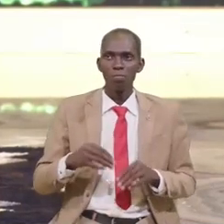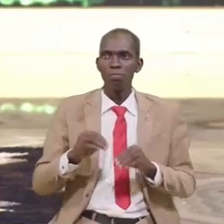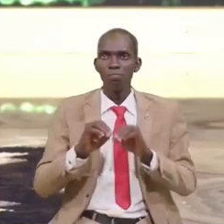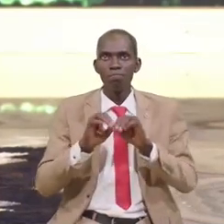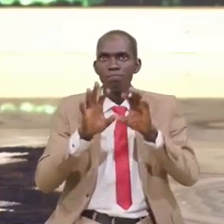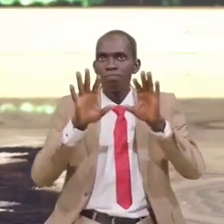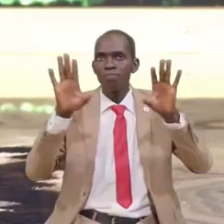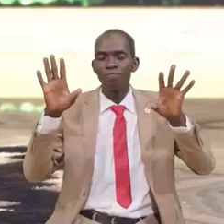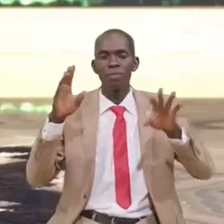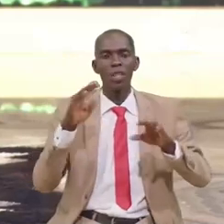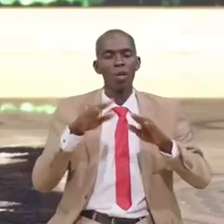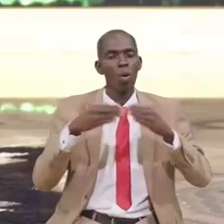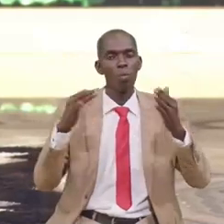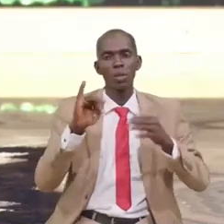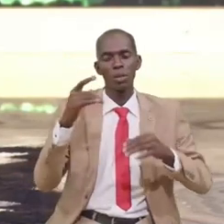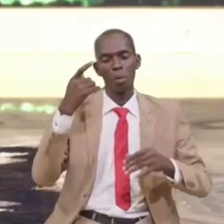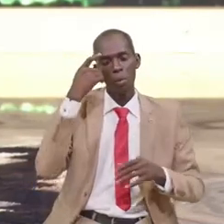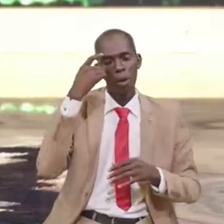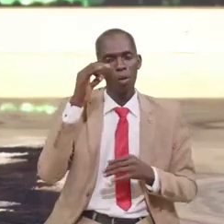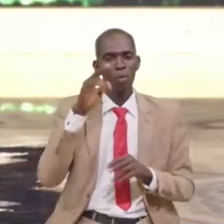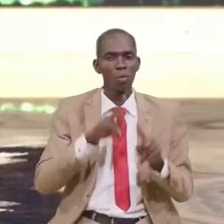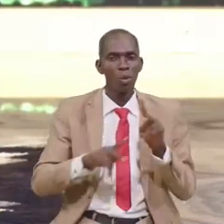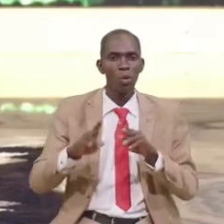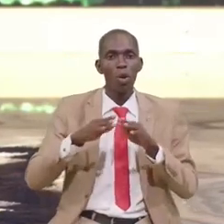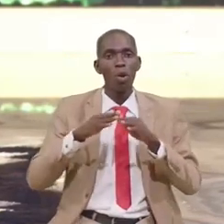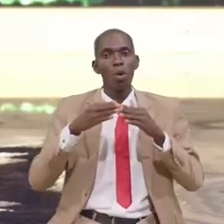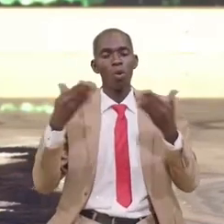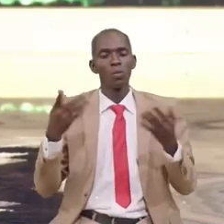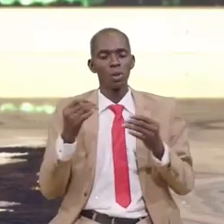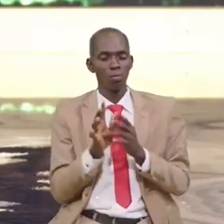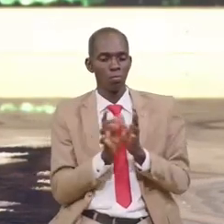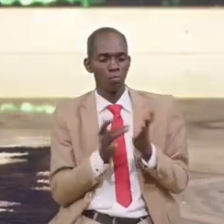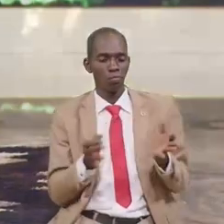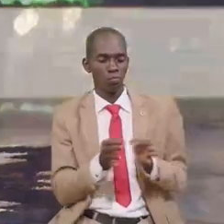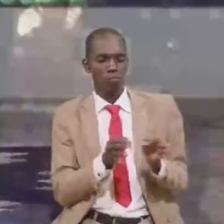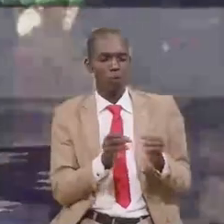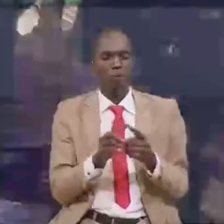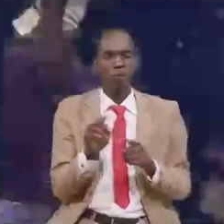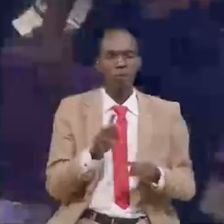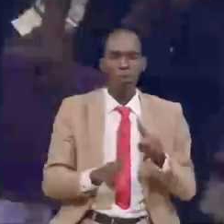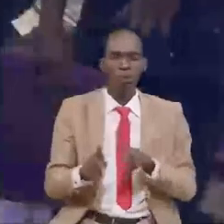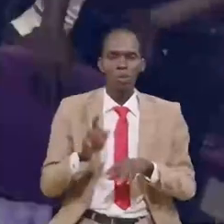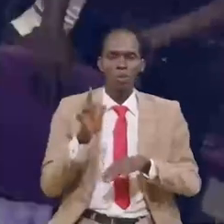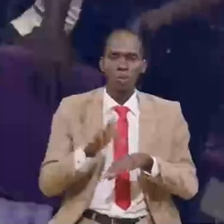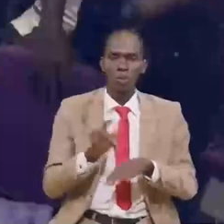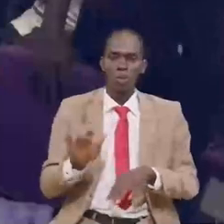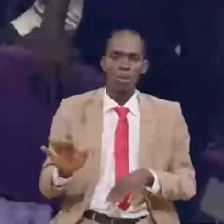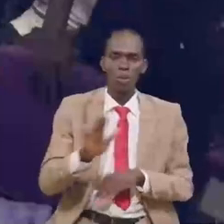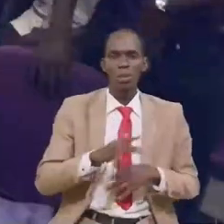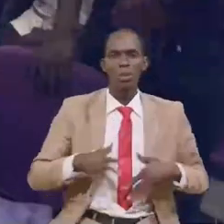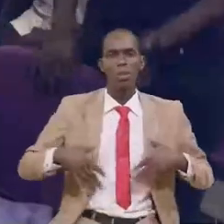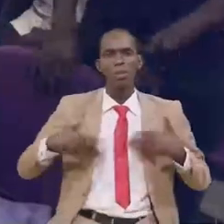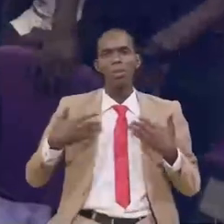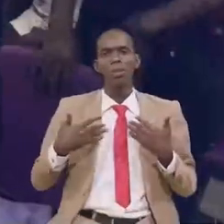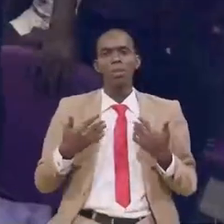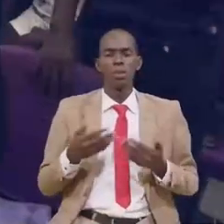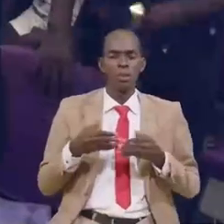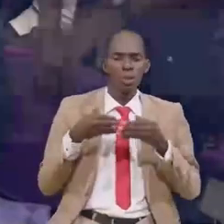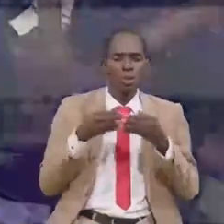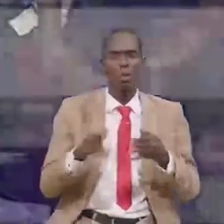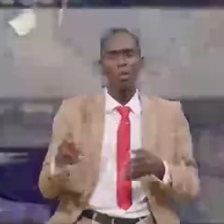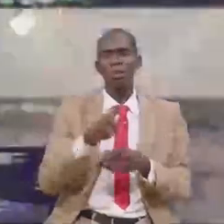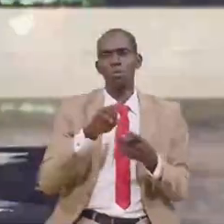ouvrir les yeux des gens, ouvrir les écritures aux gens, toucher la vie des gens, conduire les gens à la